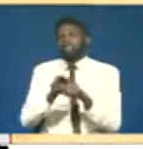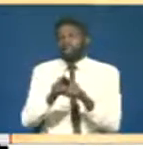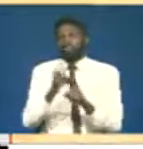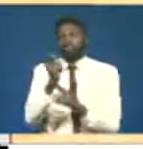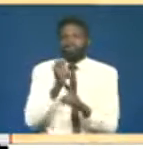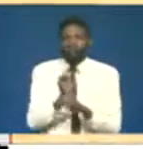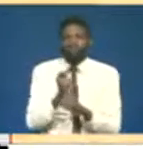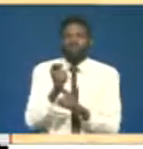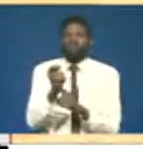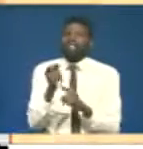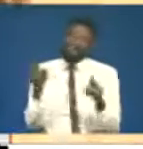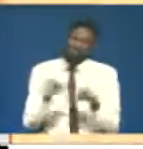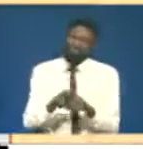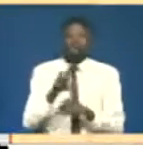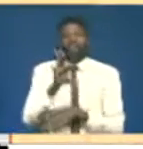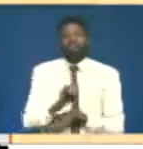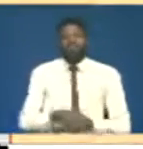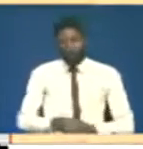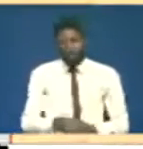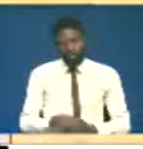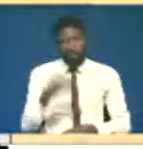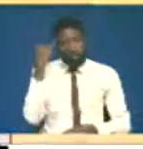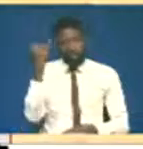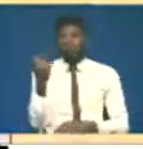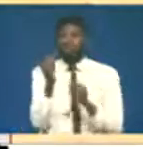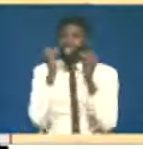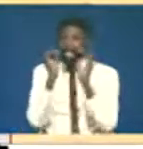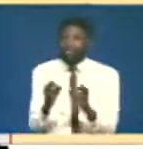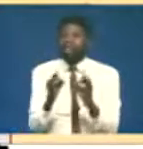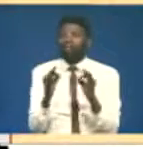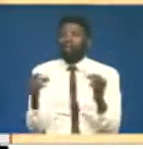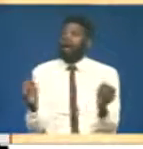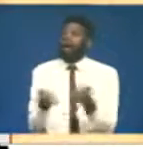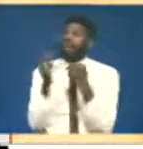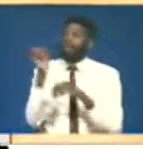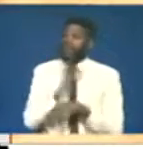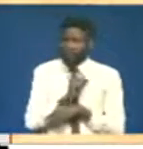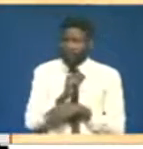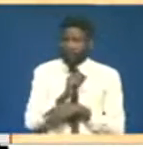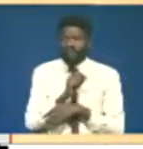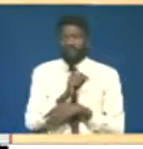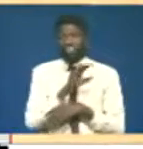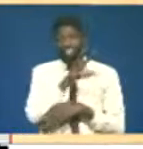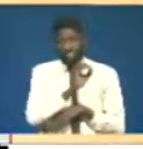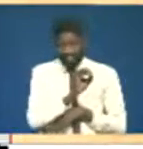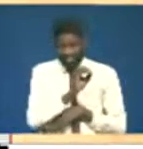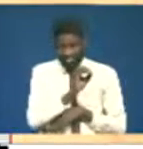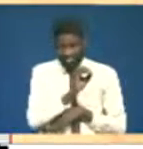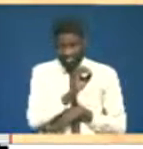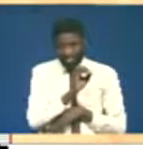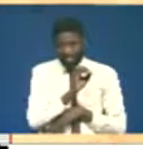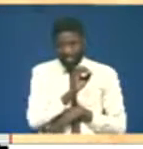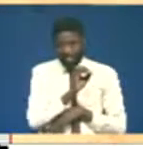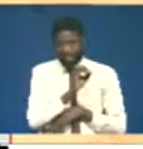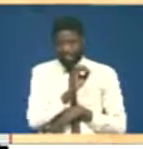ni 50 hivi. Kwa hivyo imagine uki plus 50